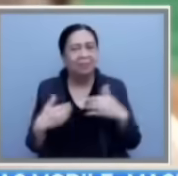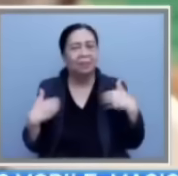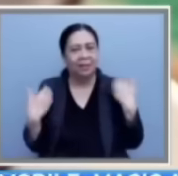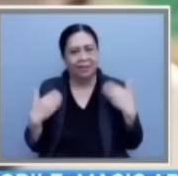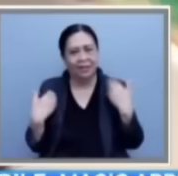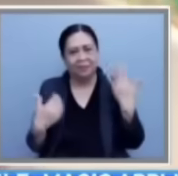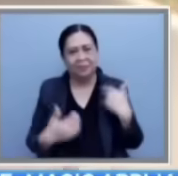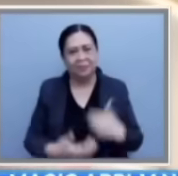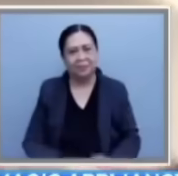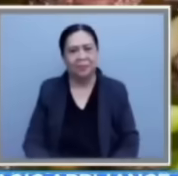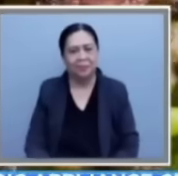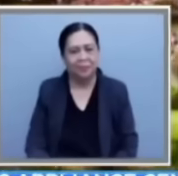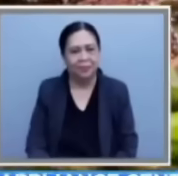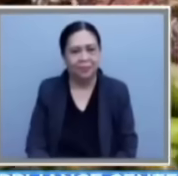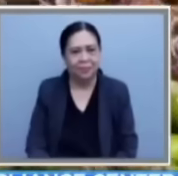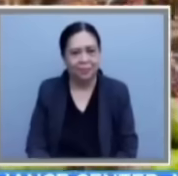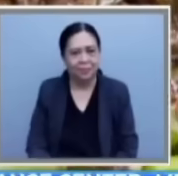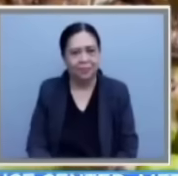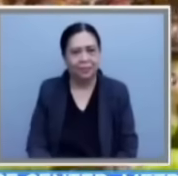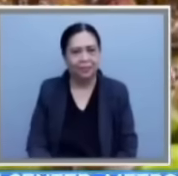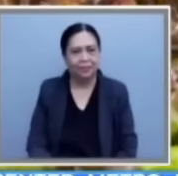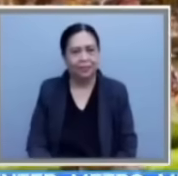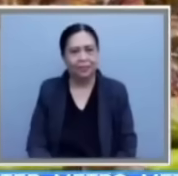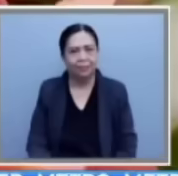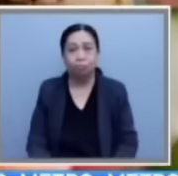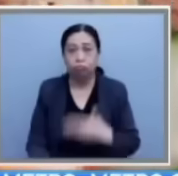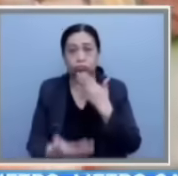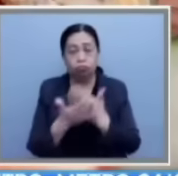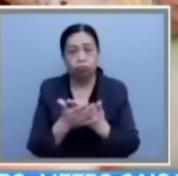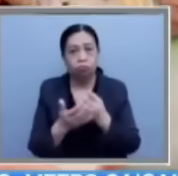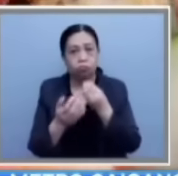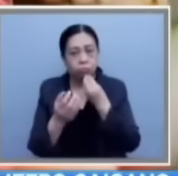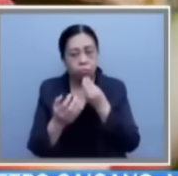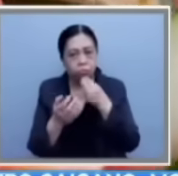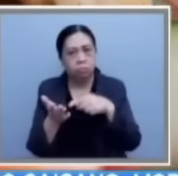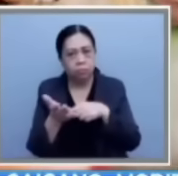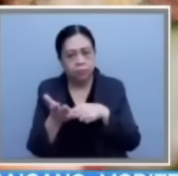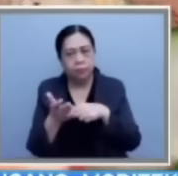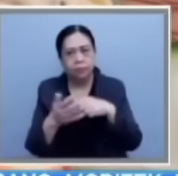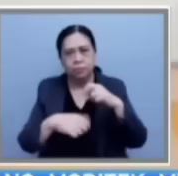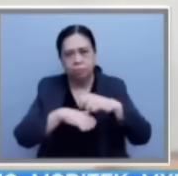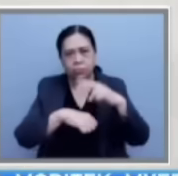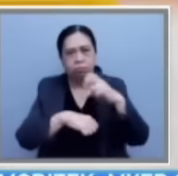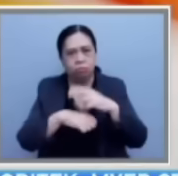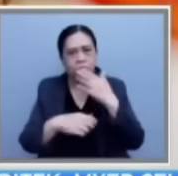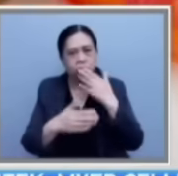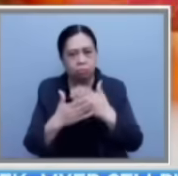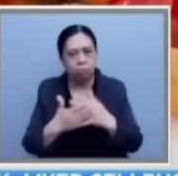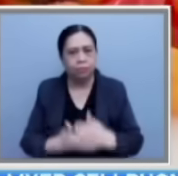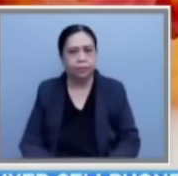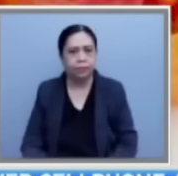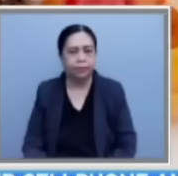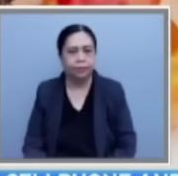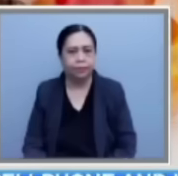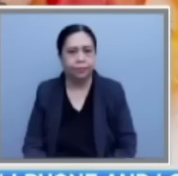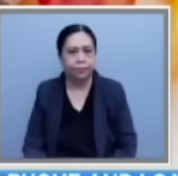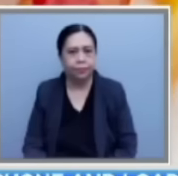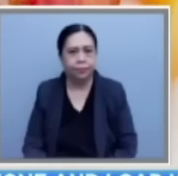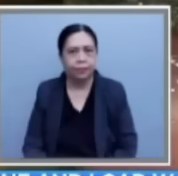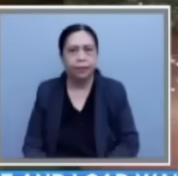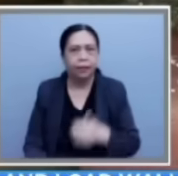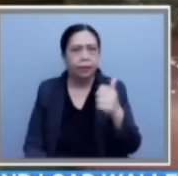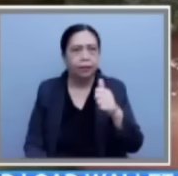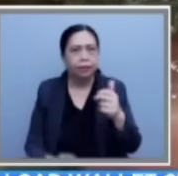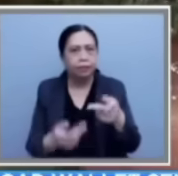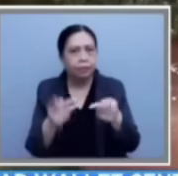non Pero yun nga sabi nila nutritious kasi yung mga ganyang insekto m ah kas yan sa iba yung iba